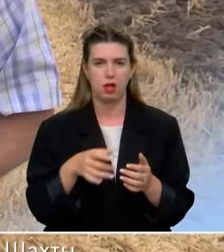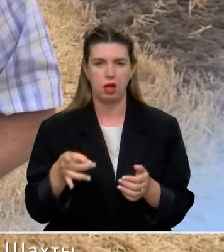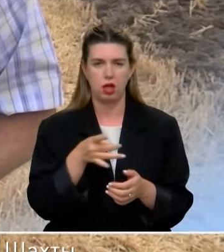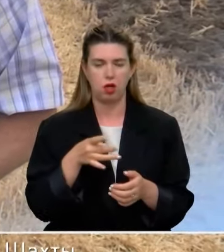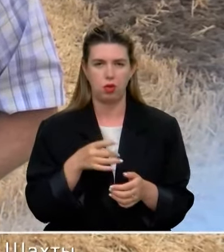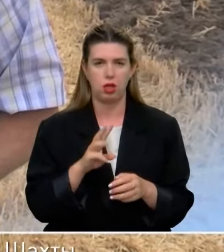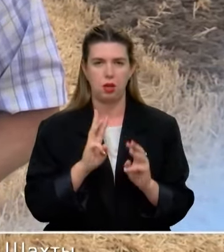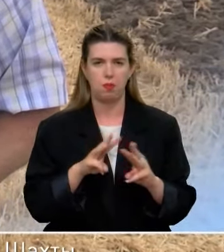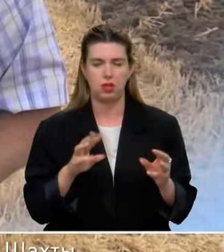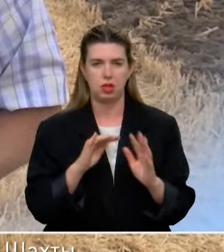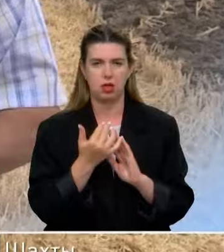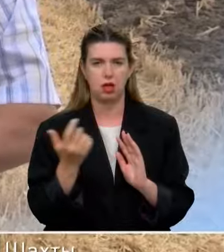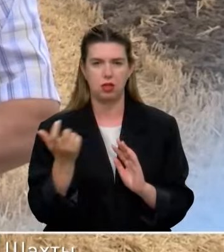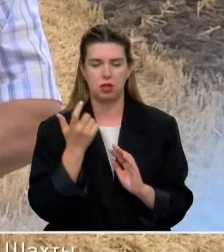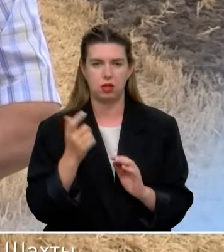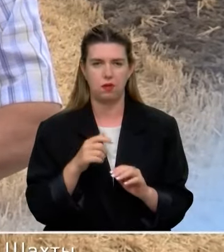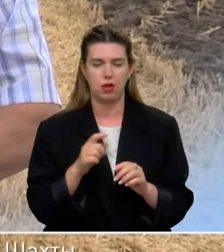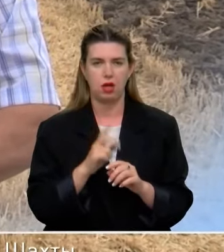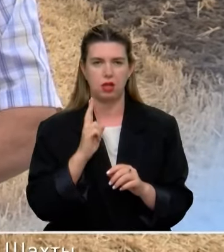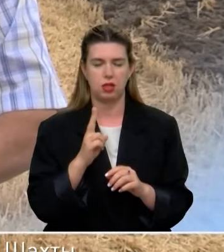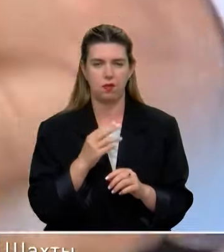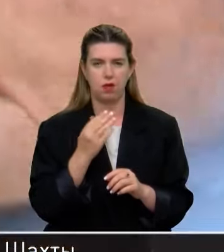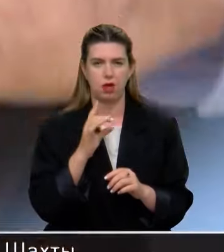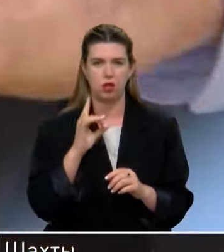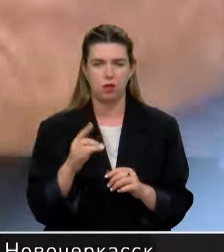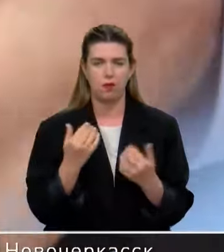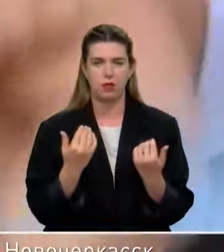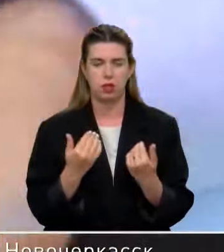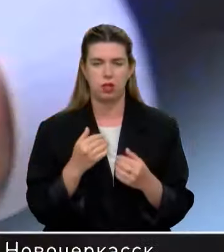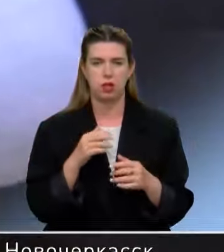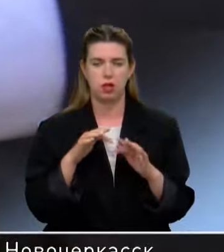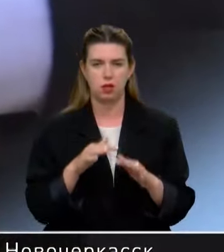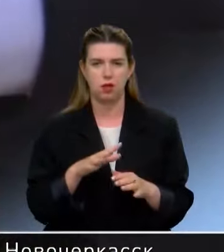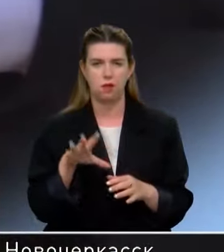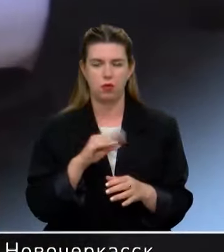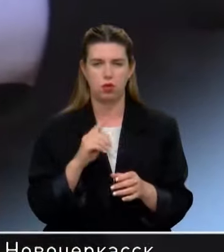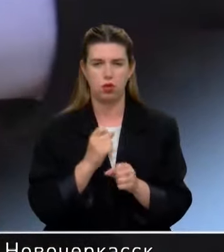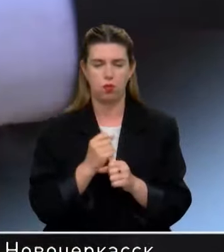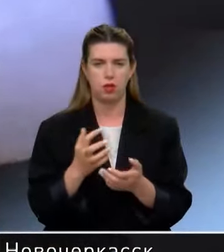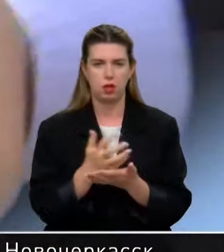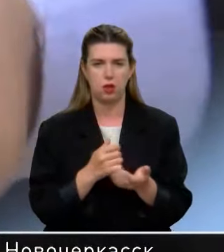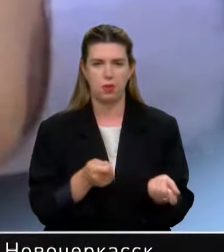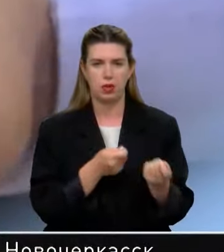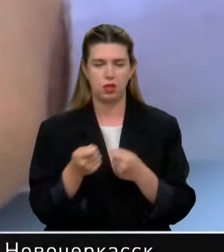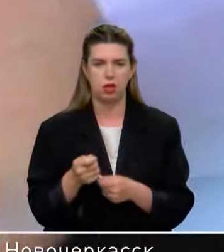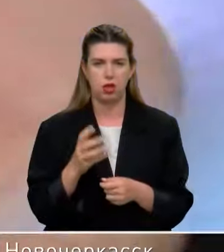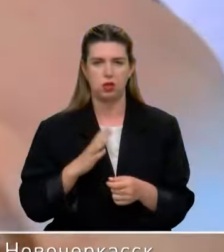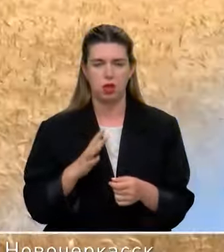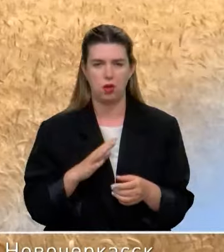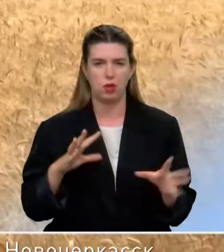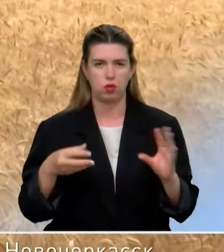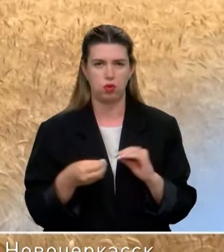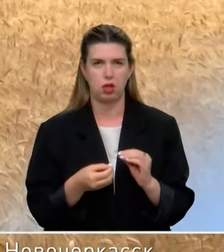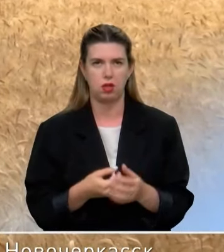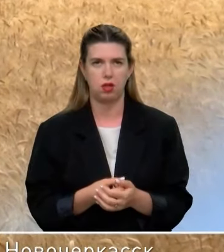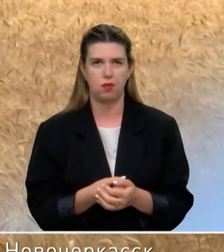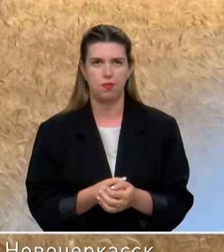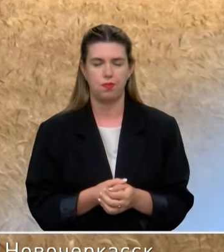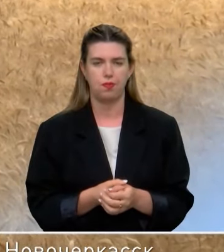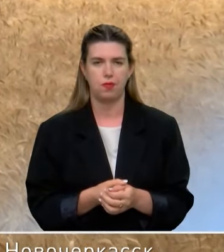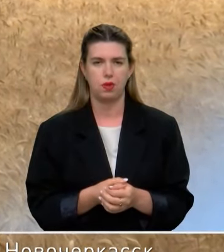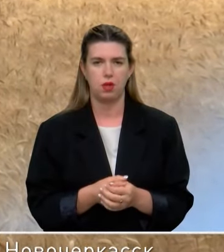края министра сельского хозяйства Константина рачаловского сейчас сделано всё чтобы жатва принесла ожидаемые плоды благос